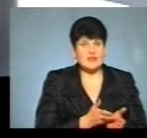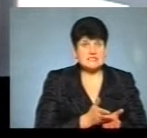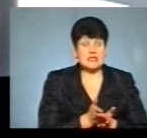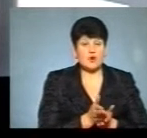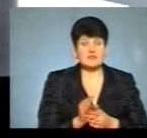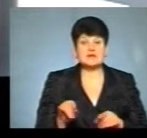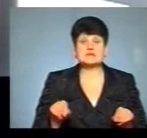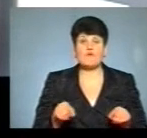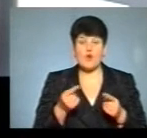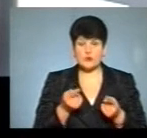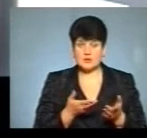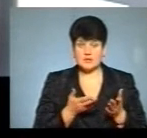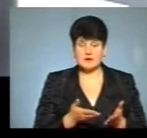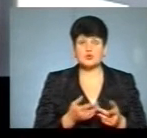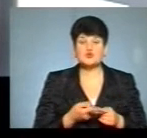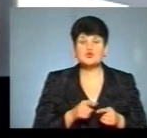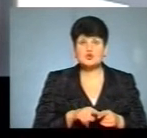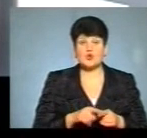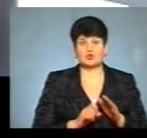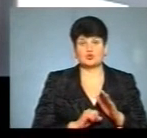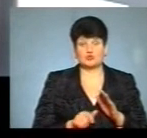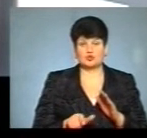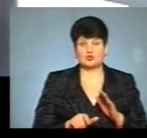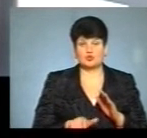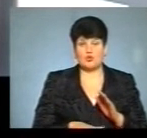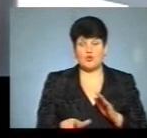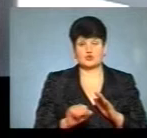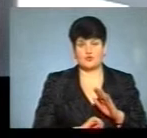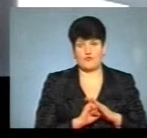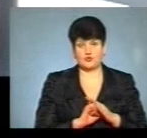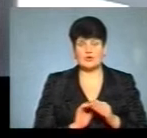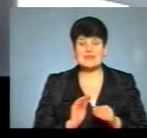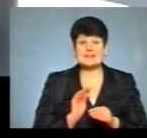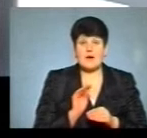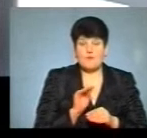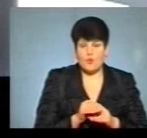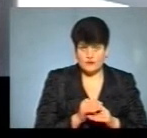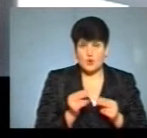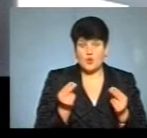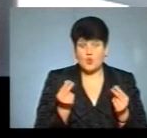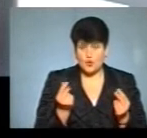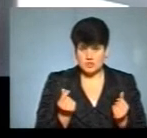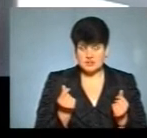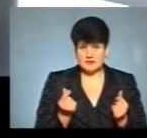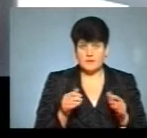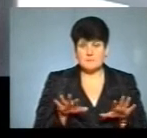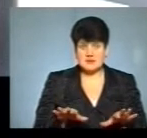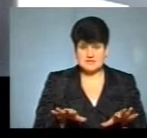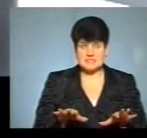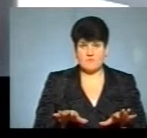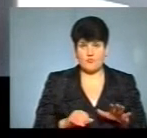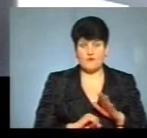на створення цього дорожнього фонду. І наповнювачами коштів місцевого фонду